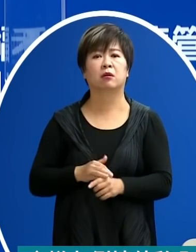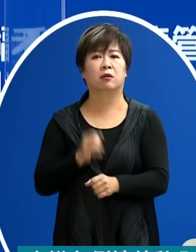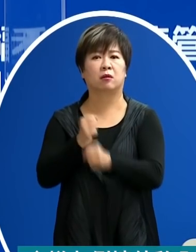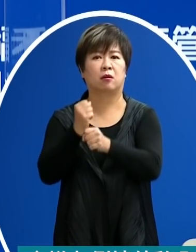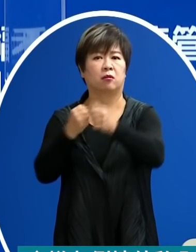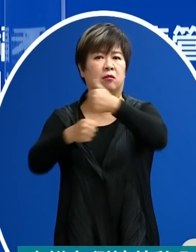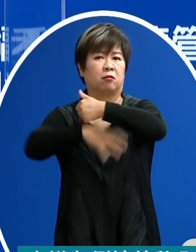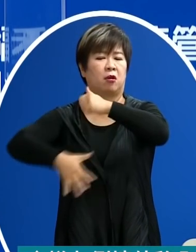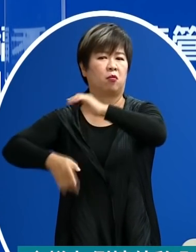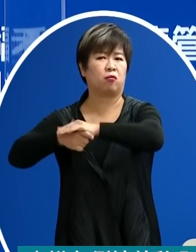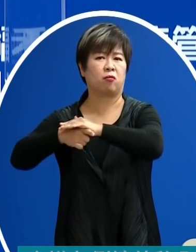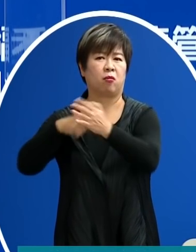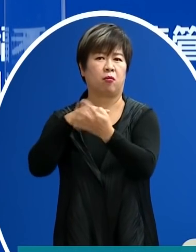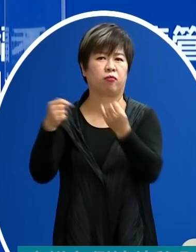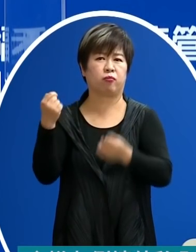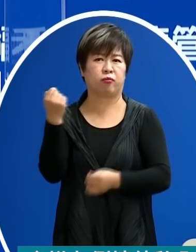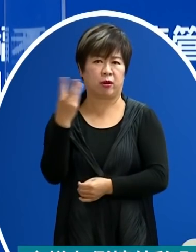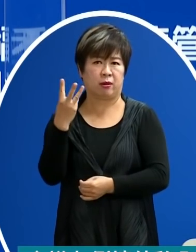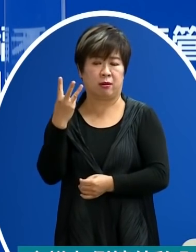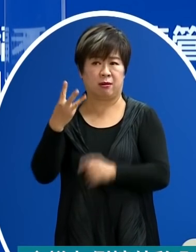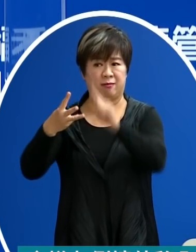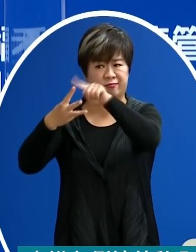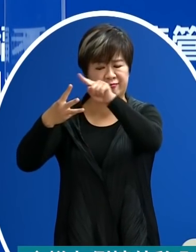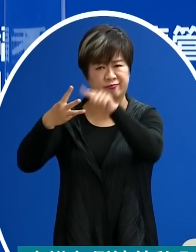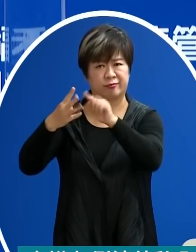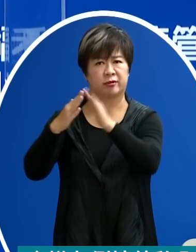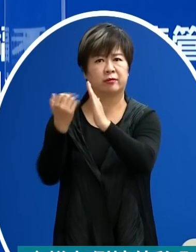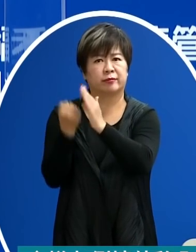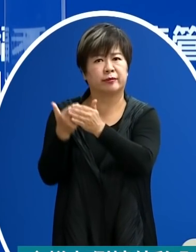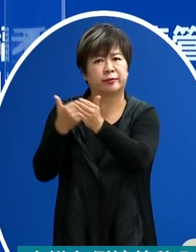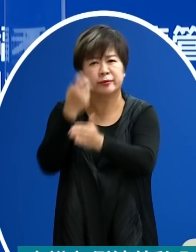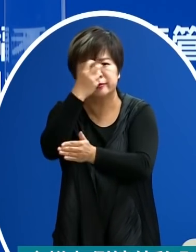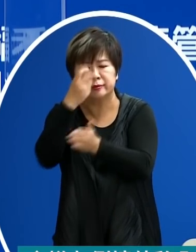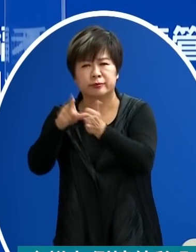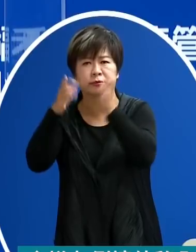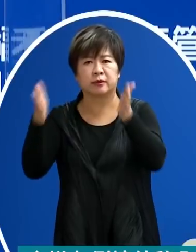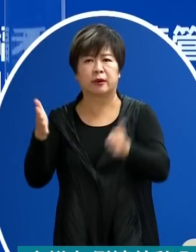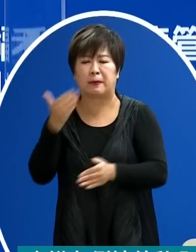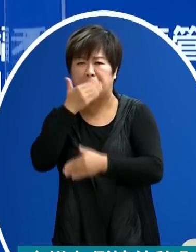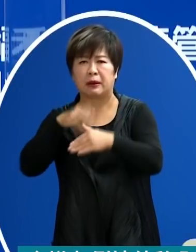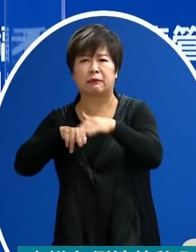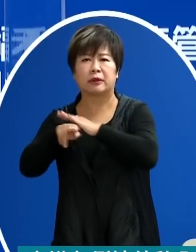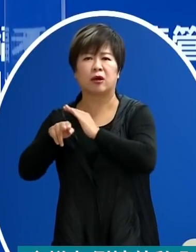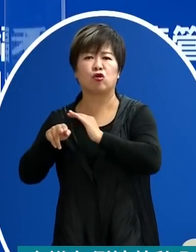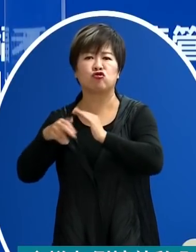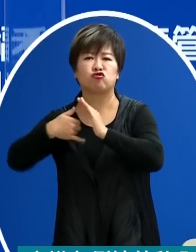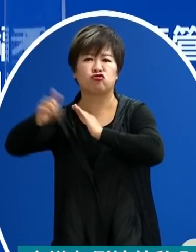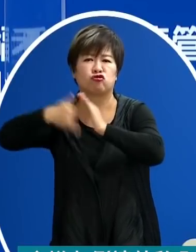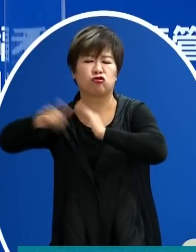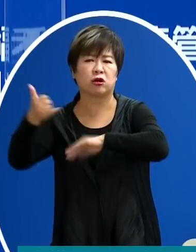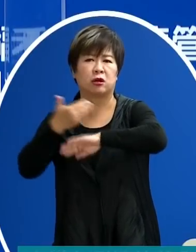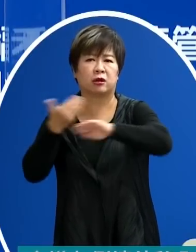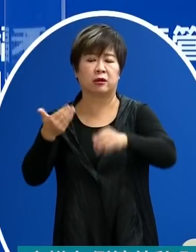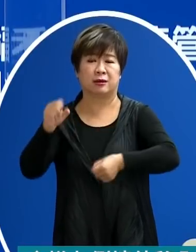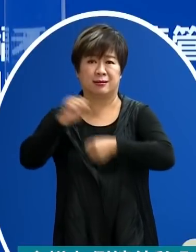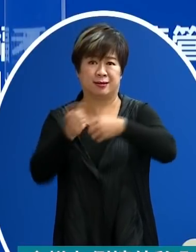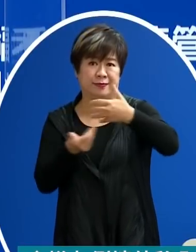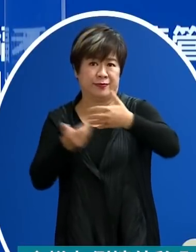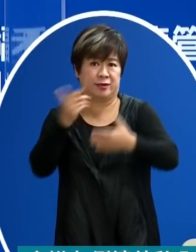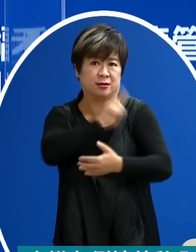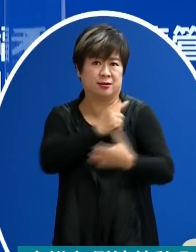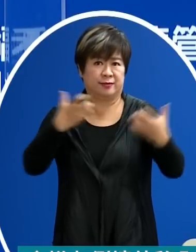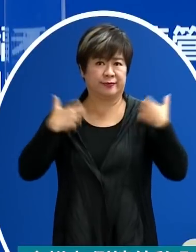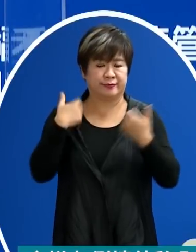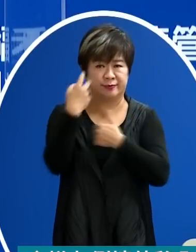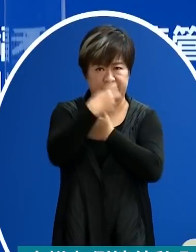规的案件有三件啊，其中有两件为居家检疫的期间外出，另外一件为加强版的自主健康管